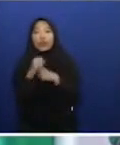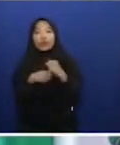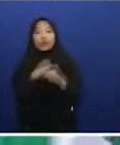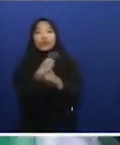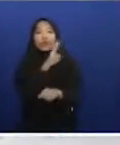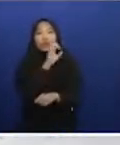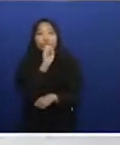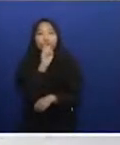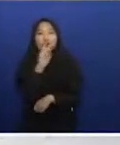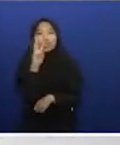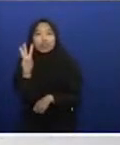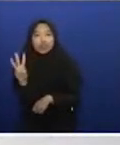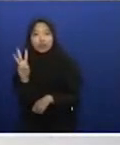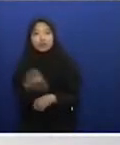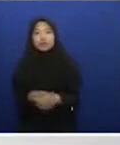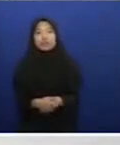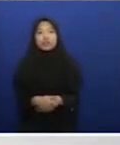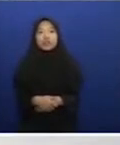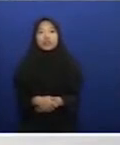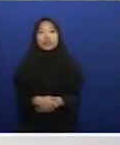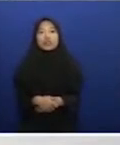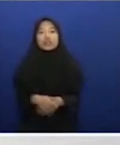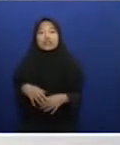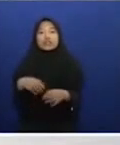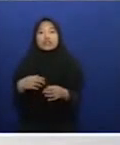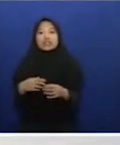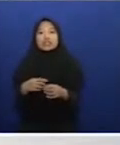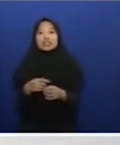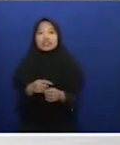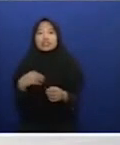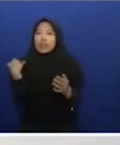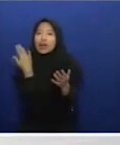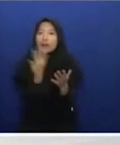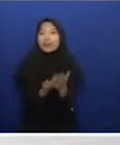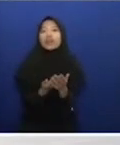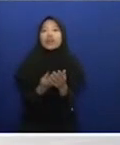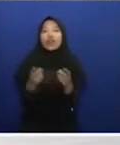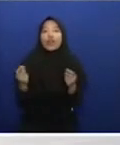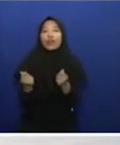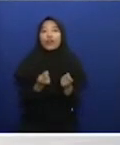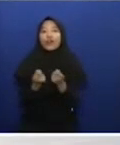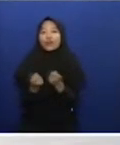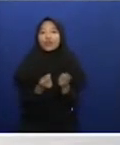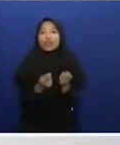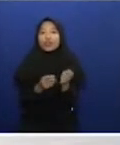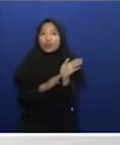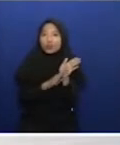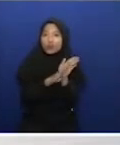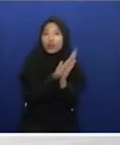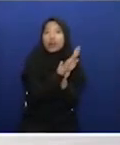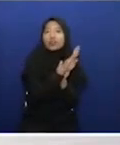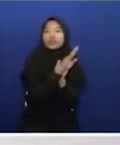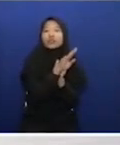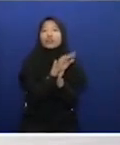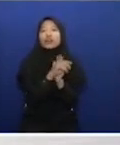Kita mengalahkan ekonomi Amerika. Kita mengalahkan ekonomi Eropa. Kita mengalahkan ekonomi